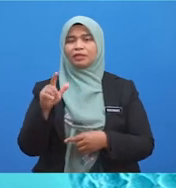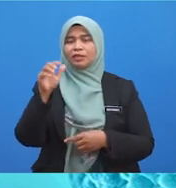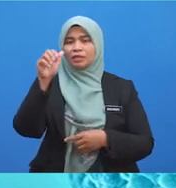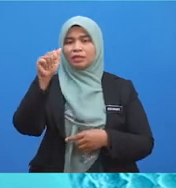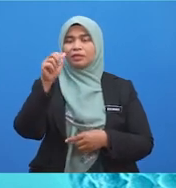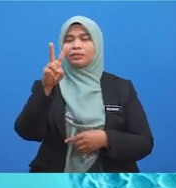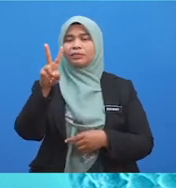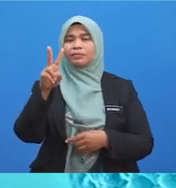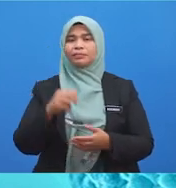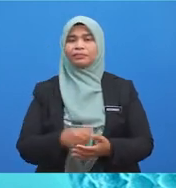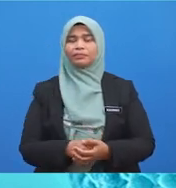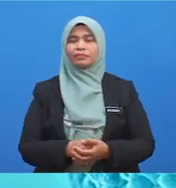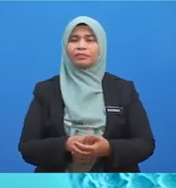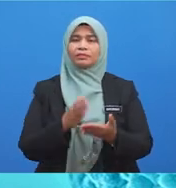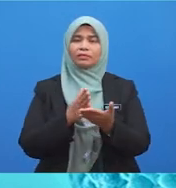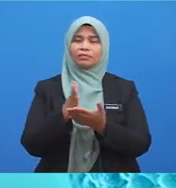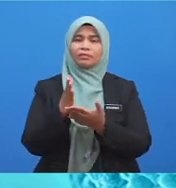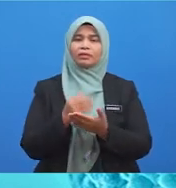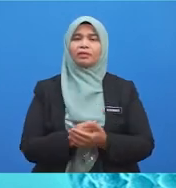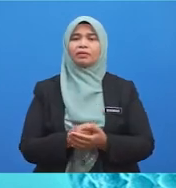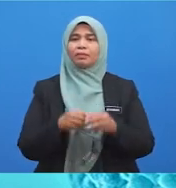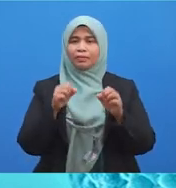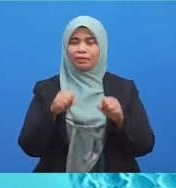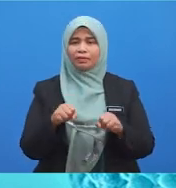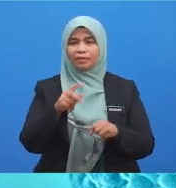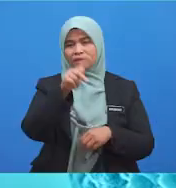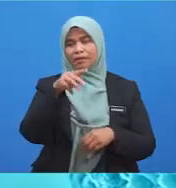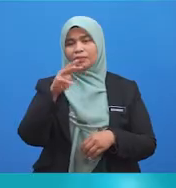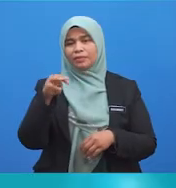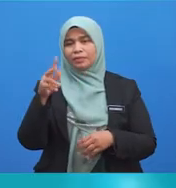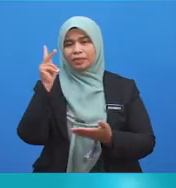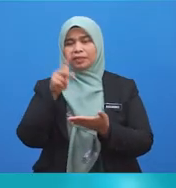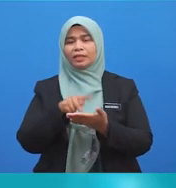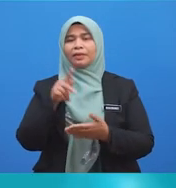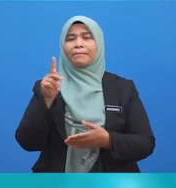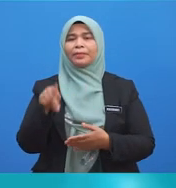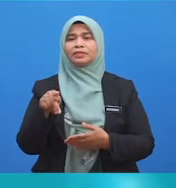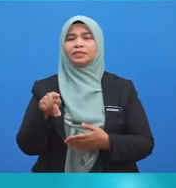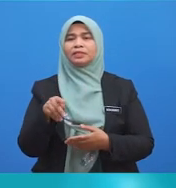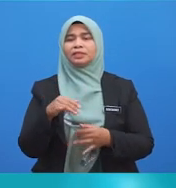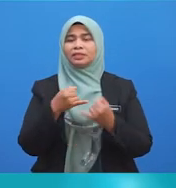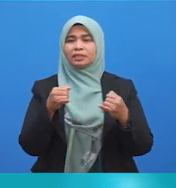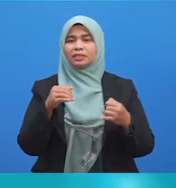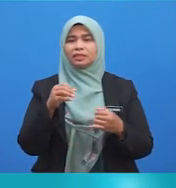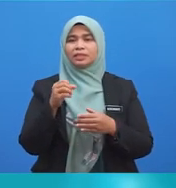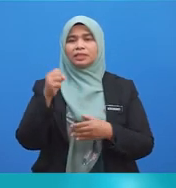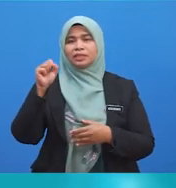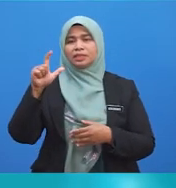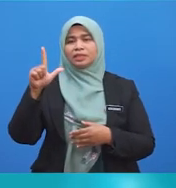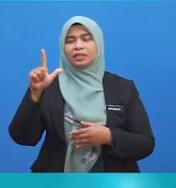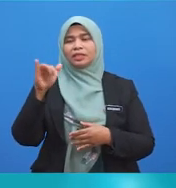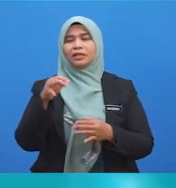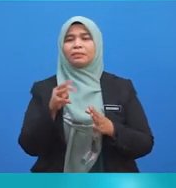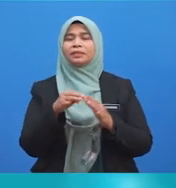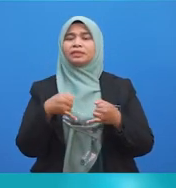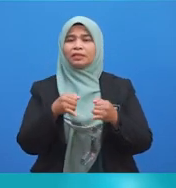murid-murid mengenal pasti jenis sel yang menjalankan meiosis? Cuba murid-murid fikirkan, di